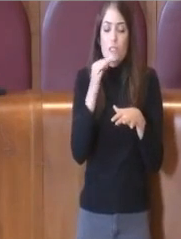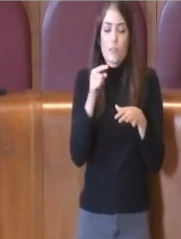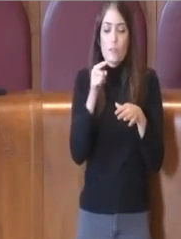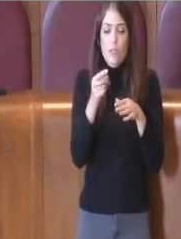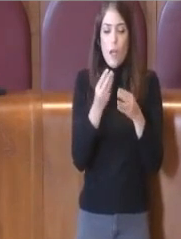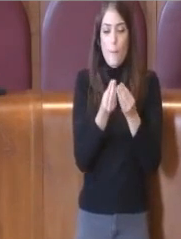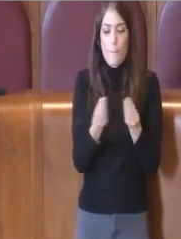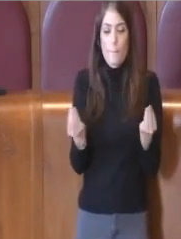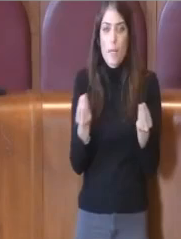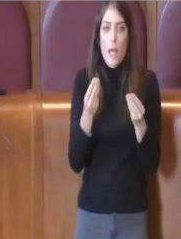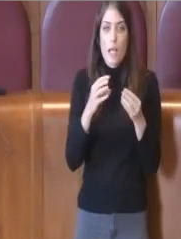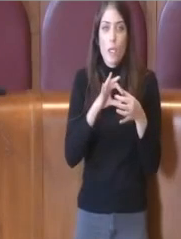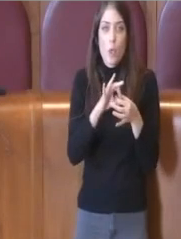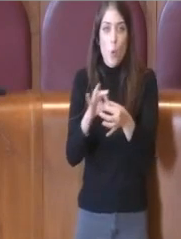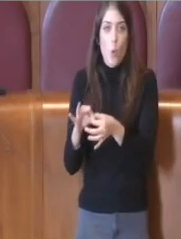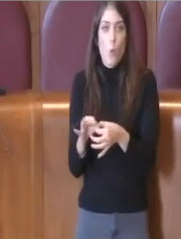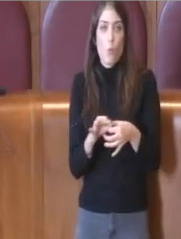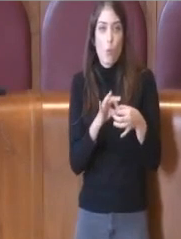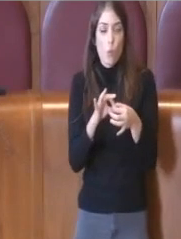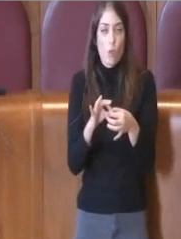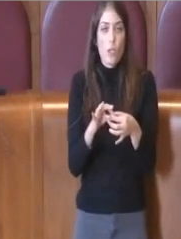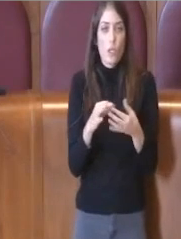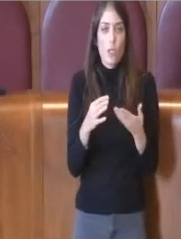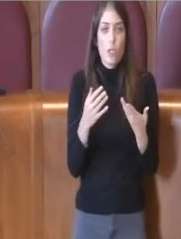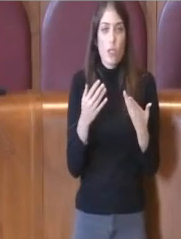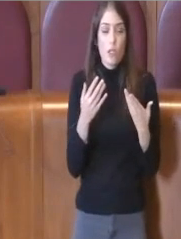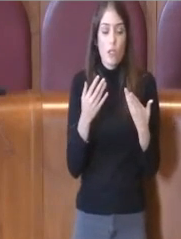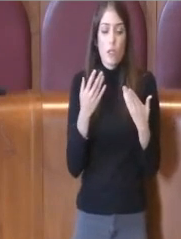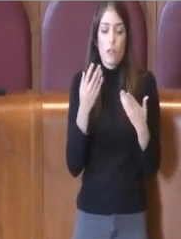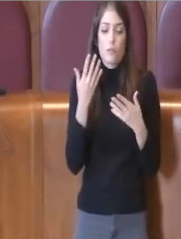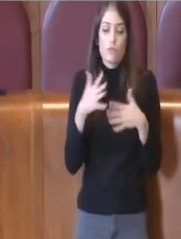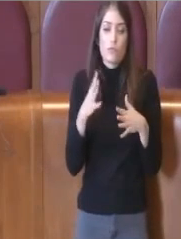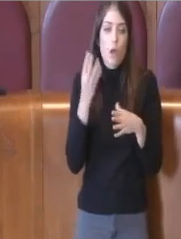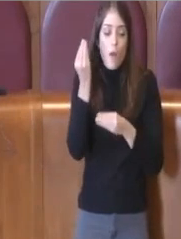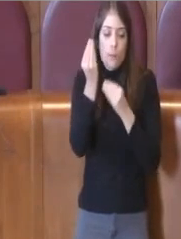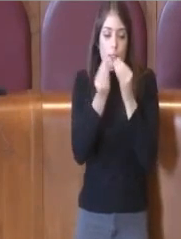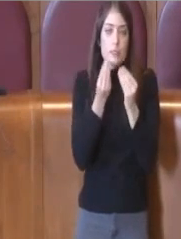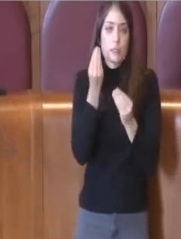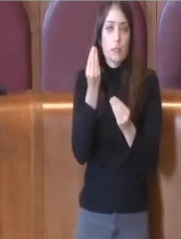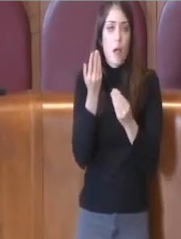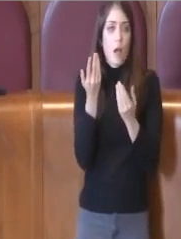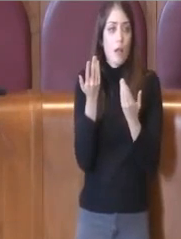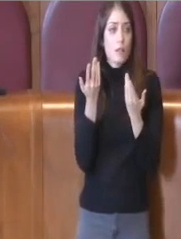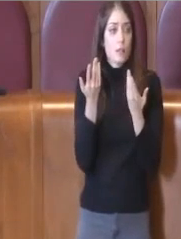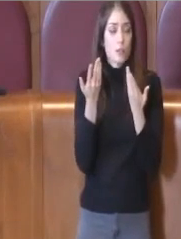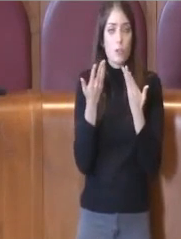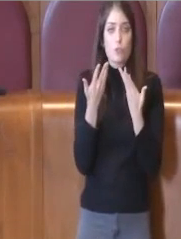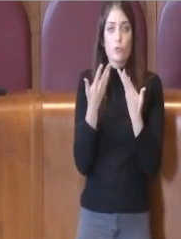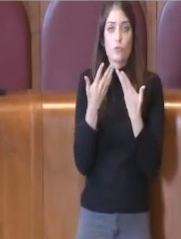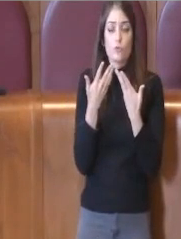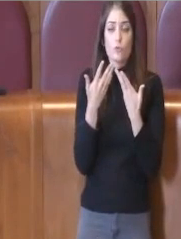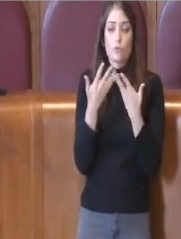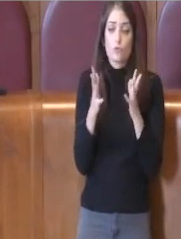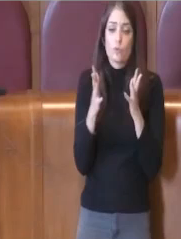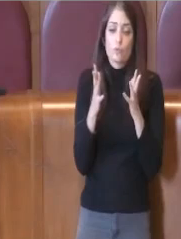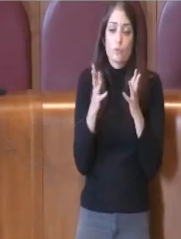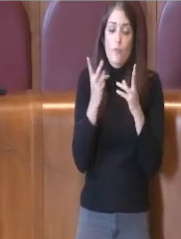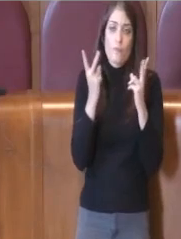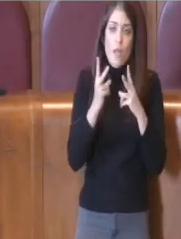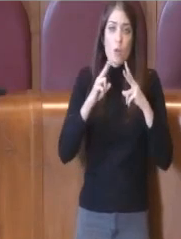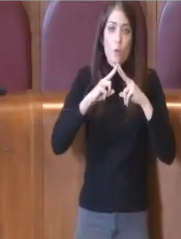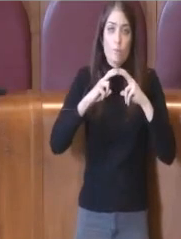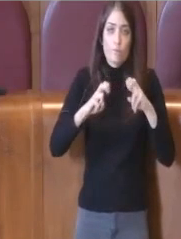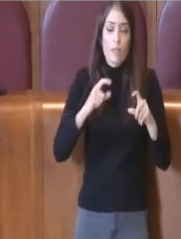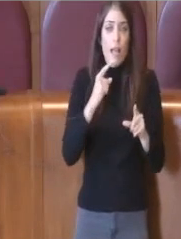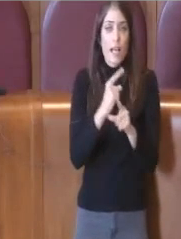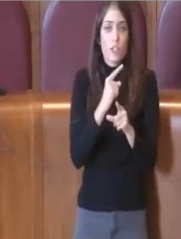beni comuni, così come sono stati poi pensati, come sono stati, meglio analizzando quella che è l'esigenza